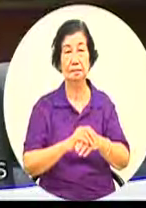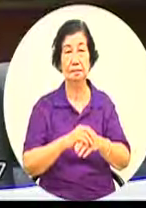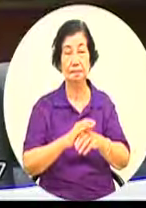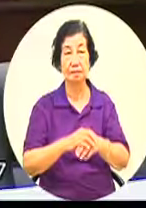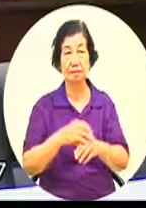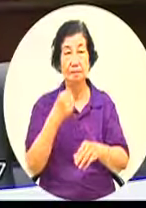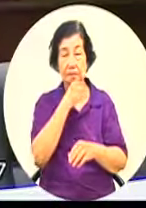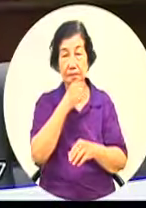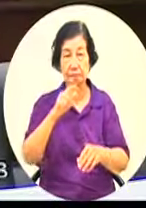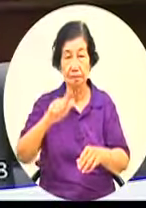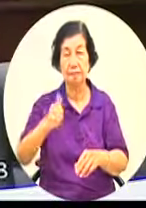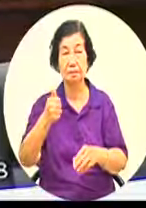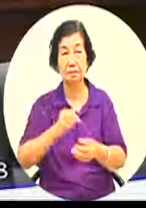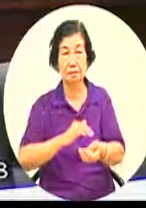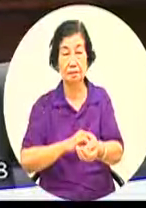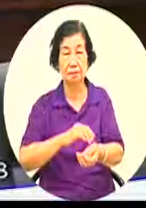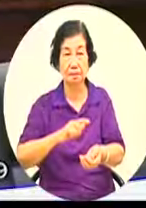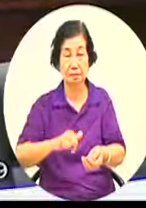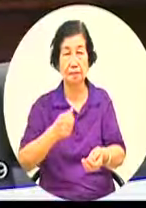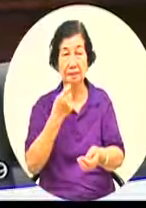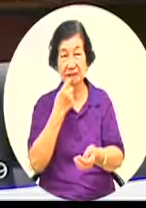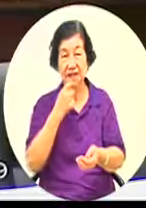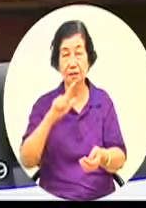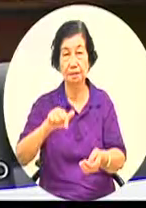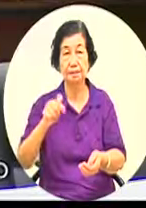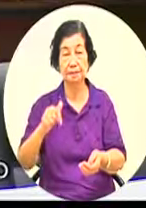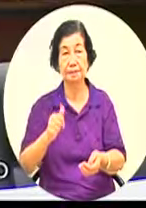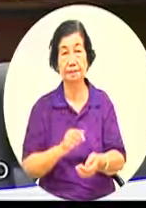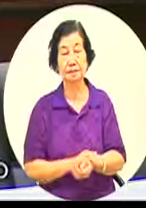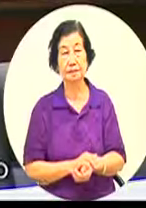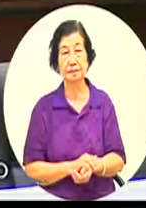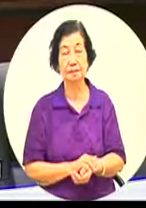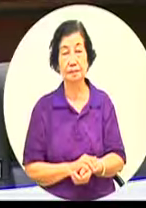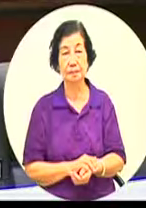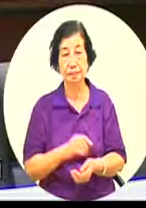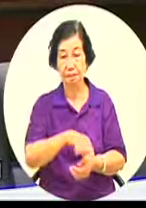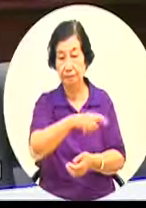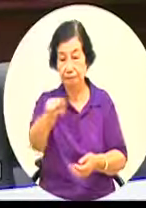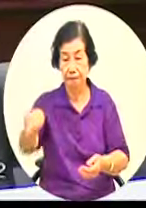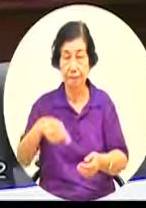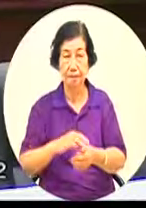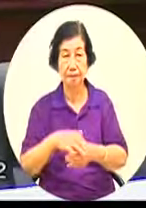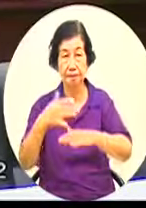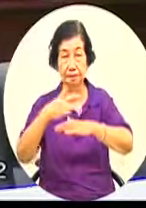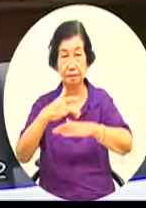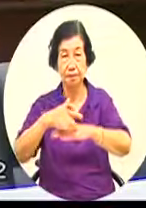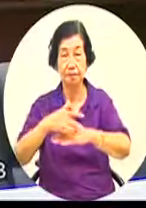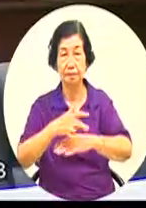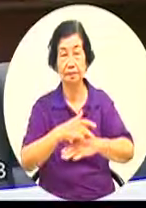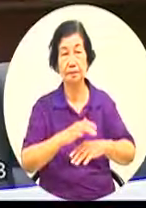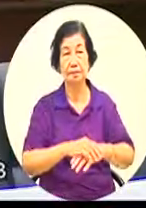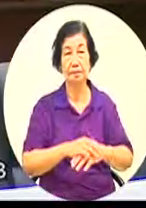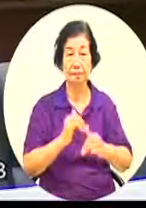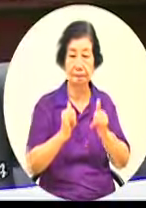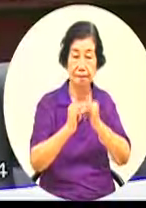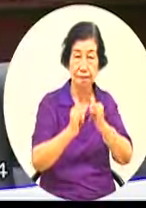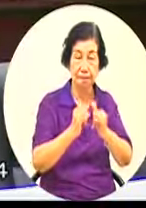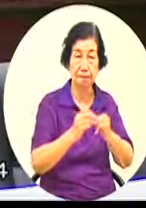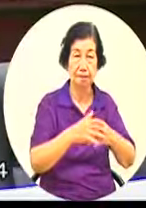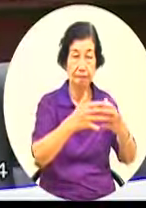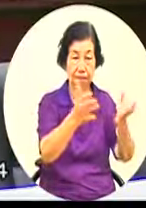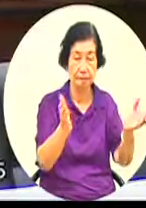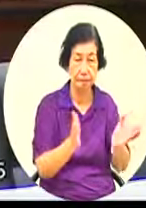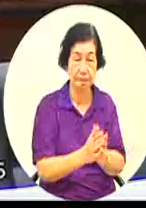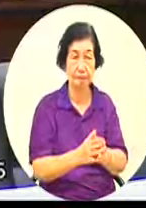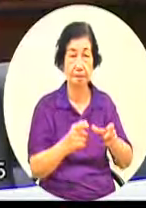好，医师也好，牙医师也好，所有我接触过的这些的社团，这些的工